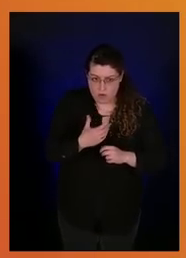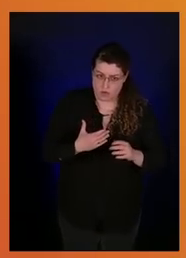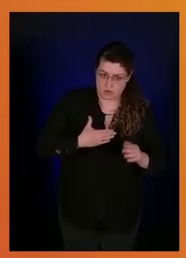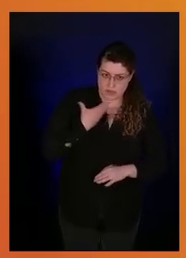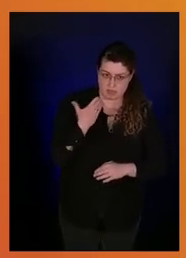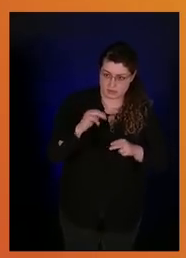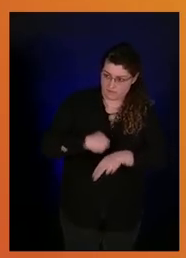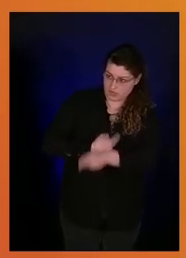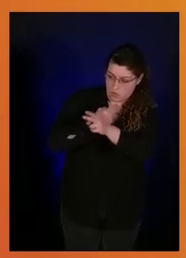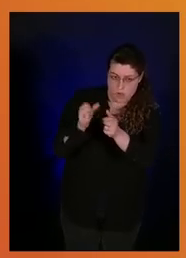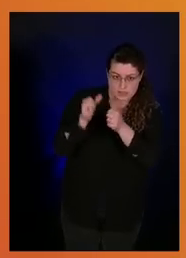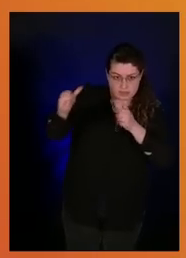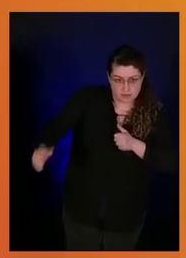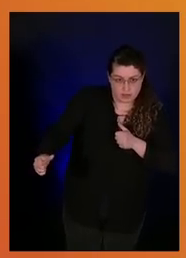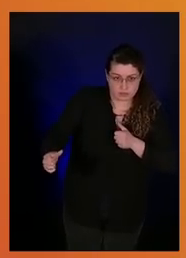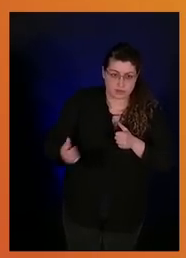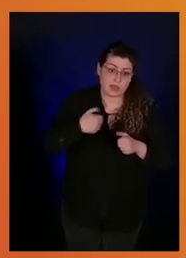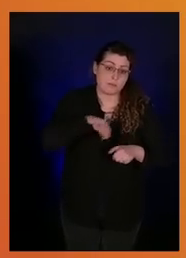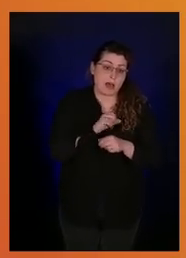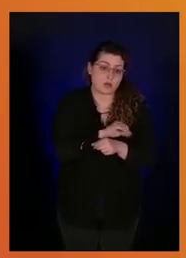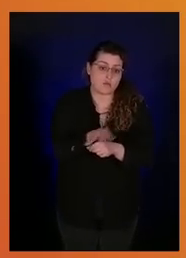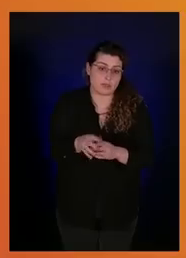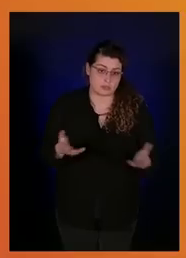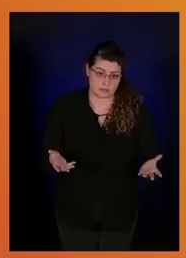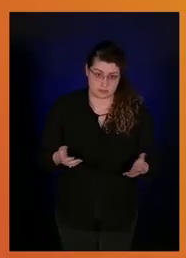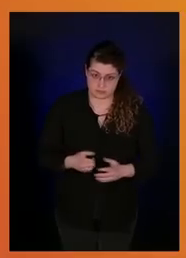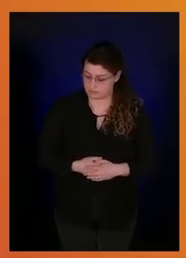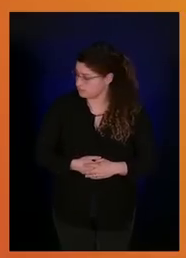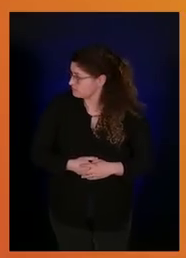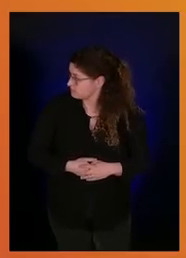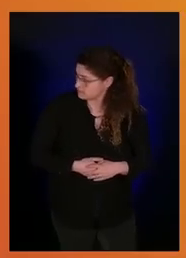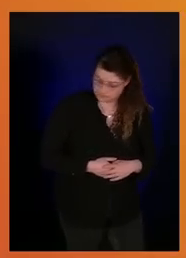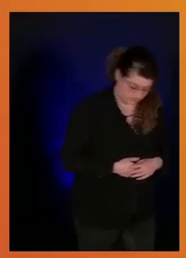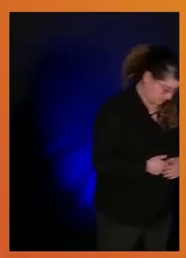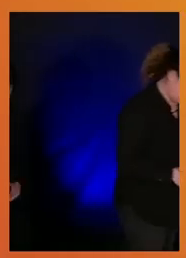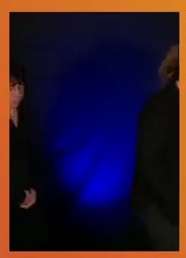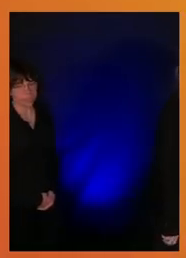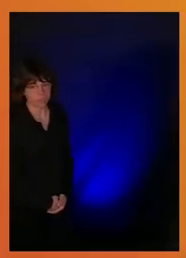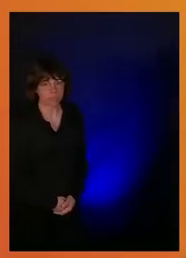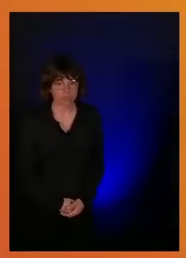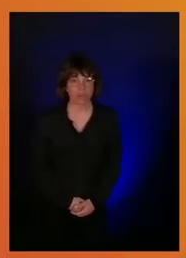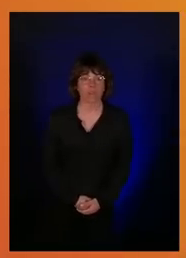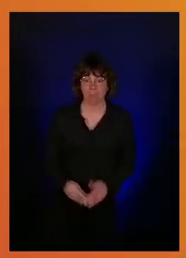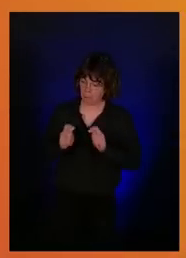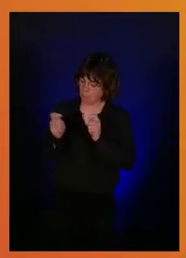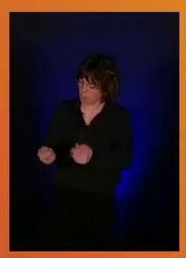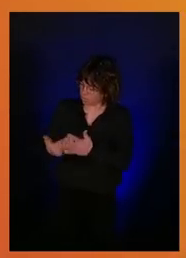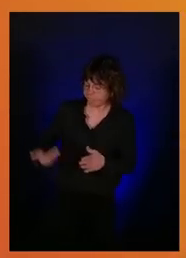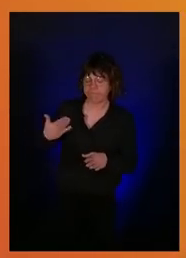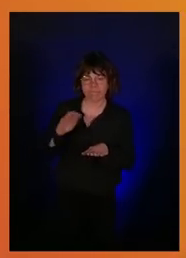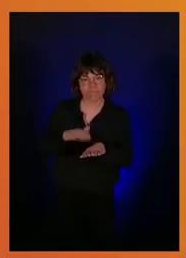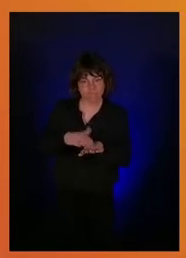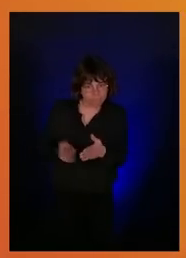biais de la visioconférence du fait de la pandémie. Au cours de ce mandat, nous avons proposé plusieurs